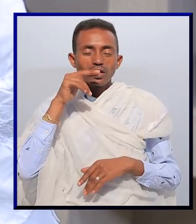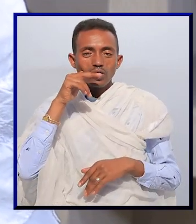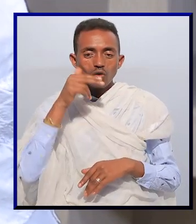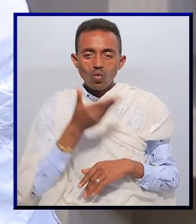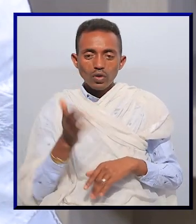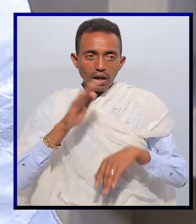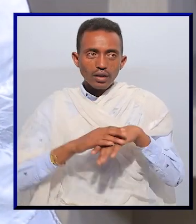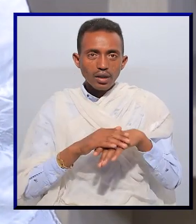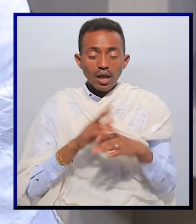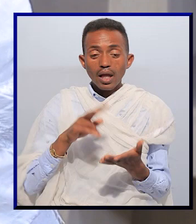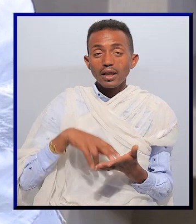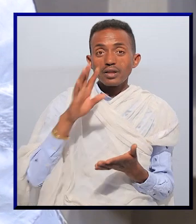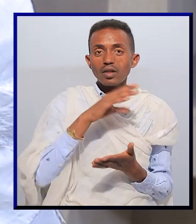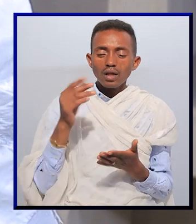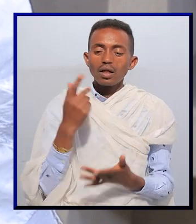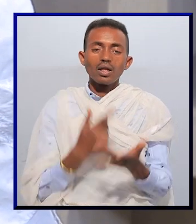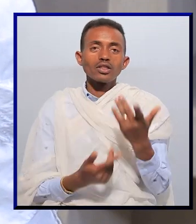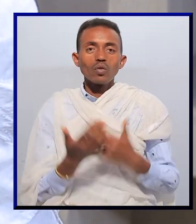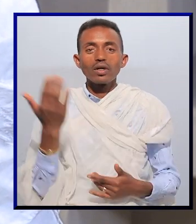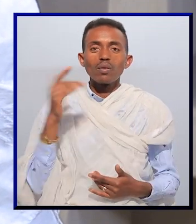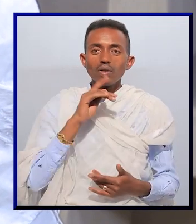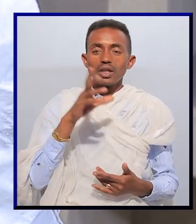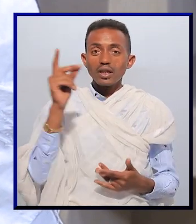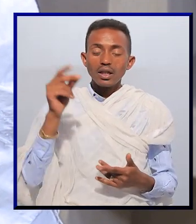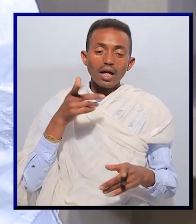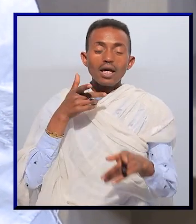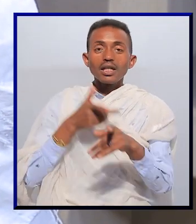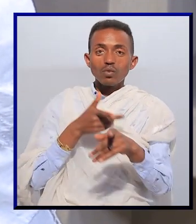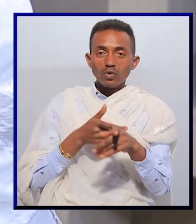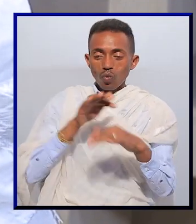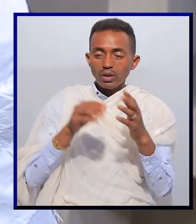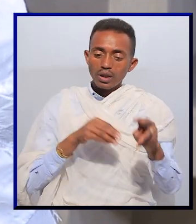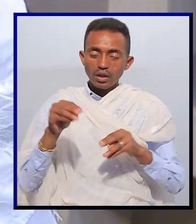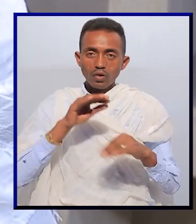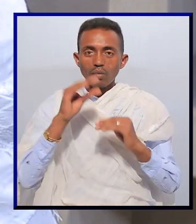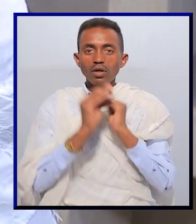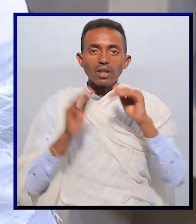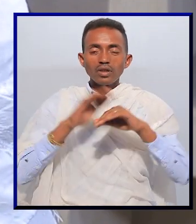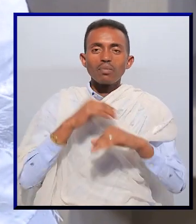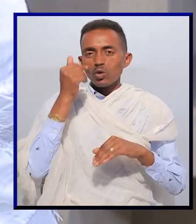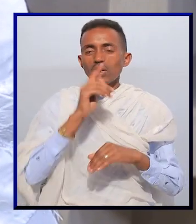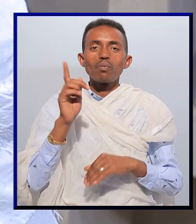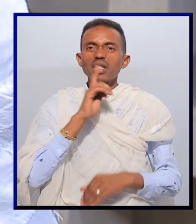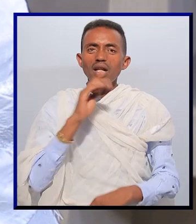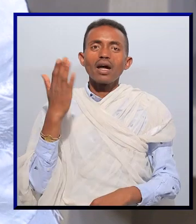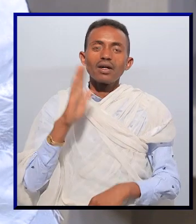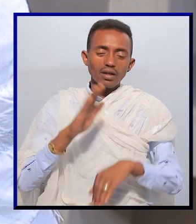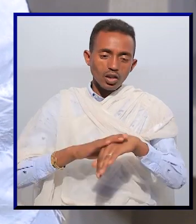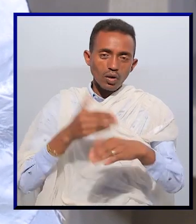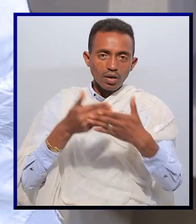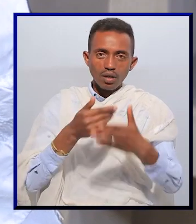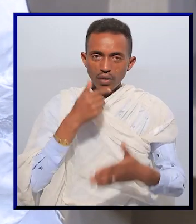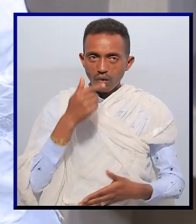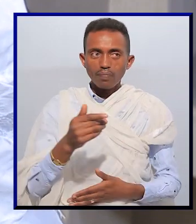እህታችን ጉዳይ ላይ ተንተርሰን ስንወያይ የነበረው የግብረ ሰዶማዊነት እንቅስቃሴ በሀገራችን ኢትዮጵያ ምን ላይ ደርሷል